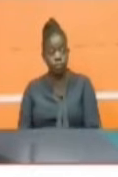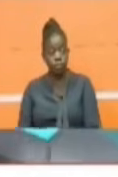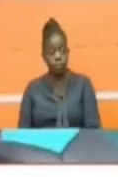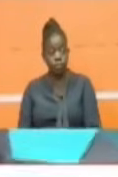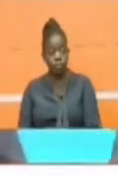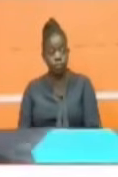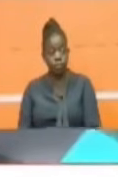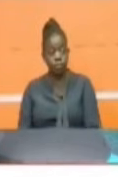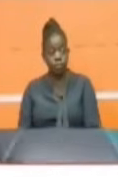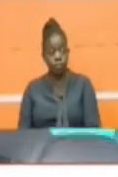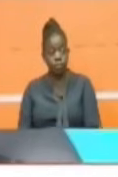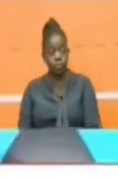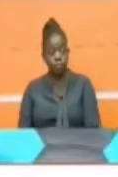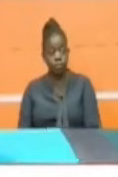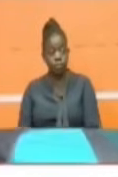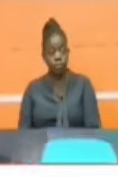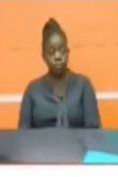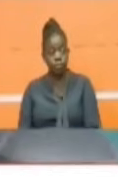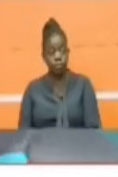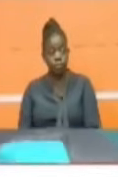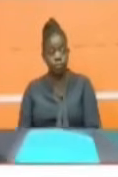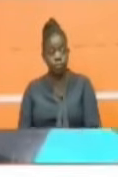ne Wisdom High School.